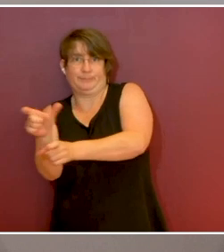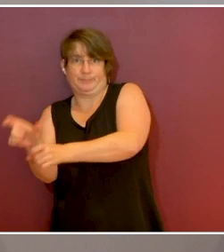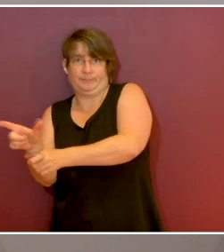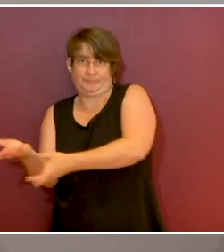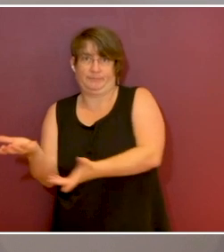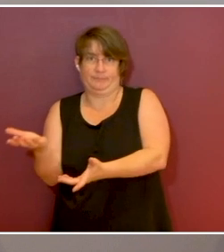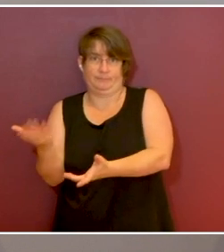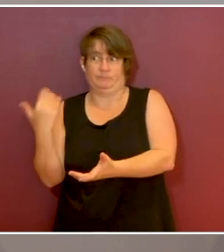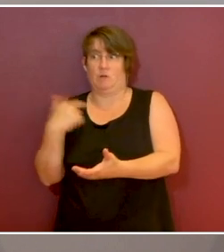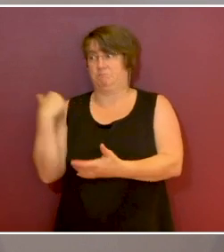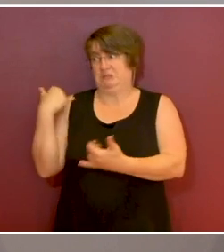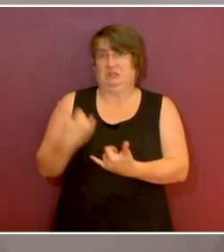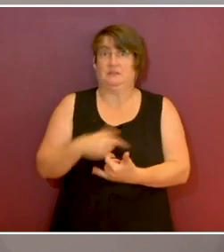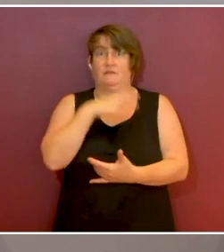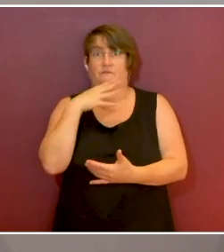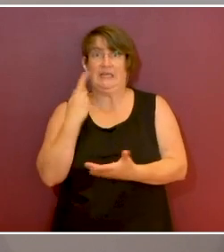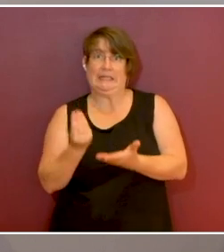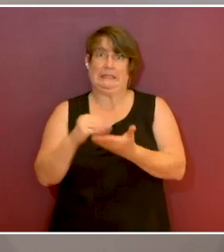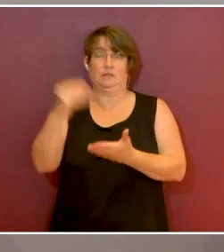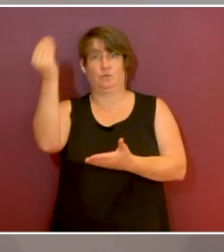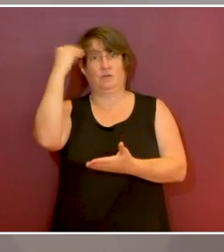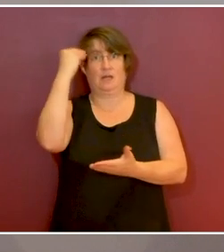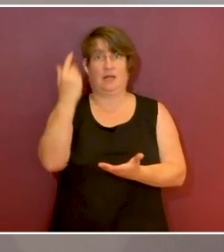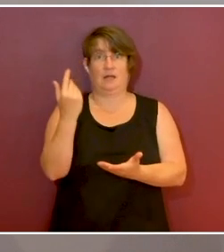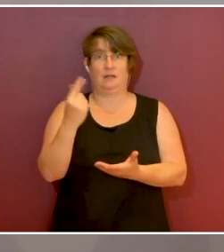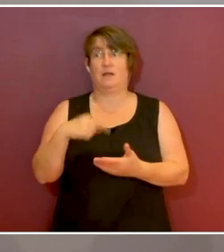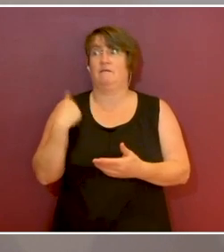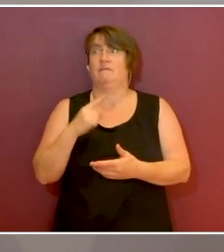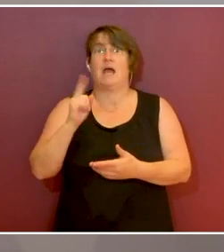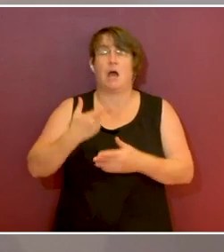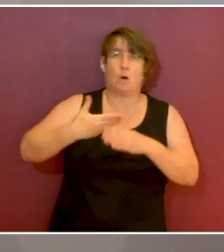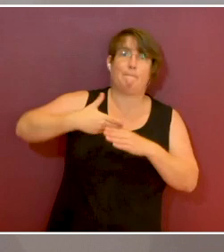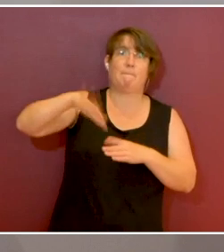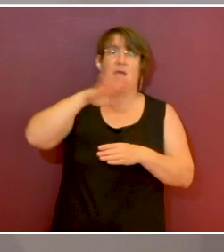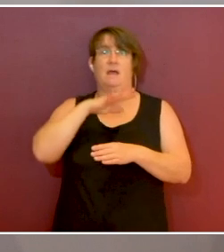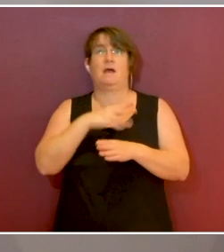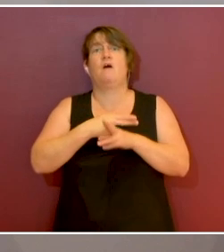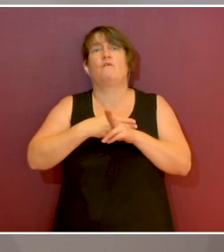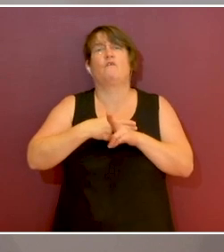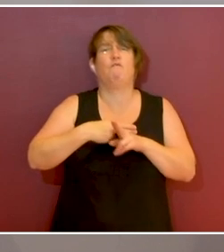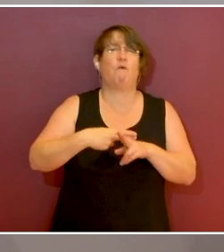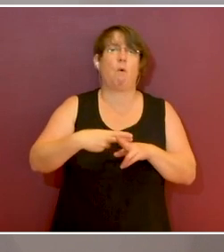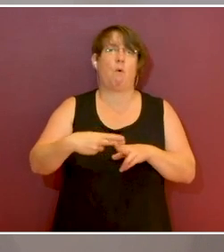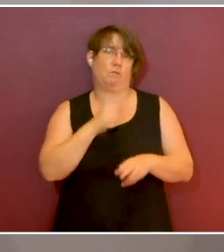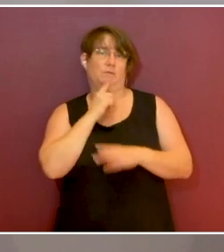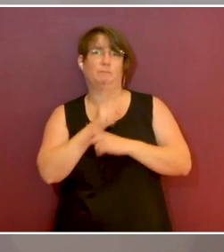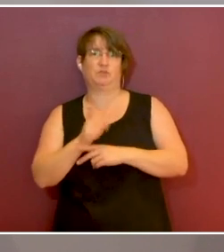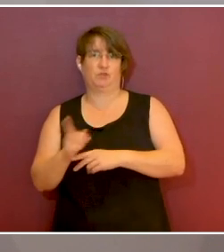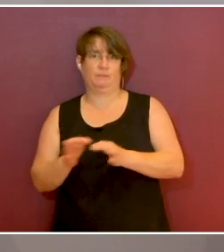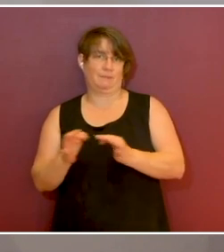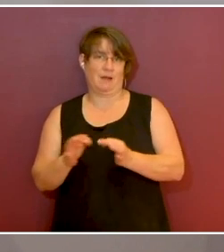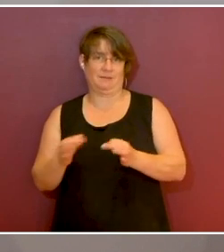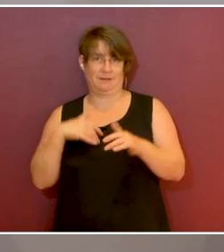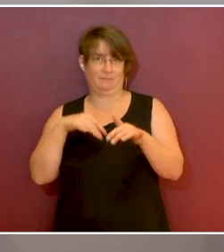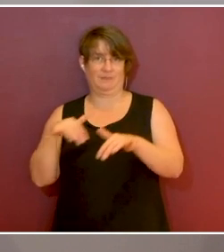viel dazugelernt, zum einen. Also ich glaube, wir sind auch alle viel gewöhnter an bestimmte Maßnahmen. Und auf der anderen Seite haben wir Instrumente